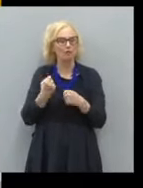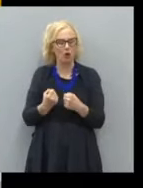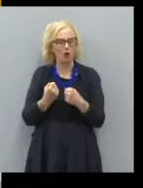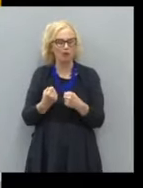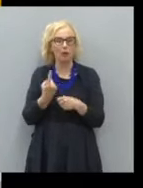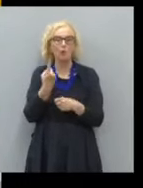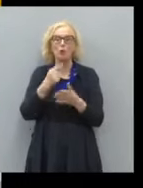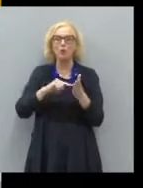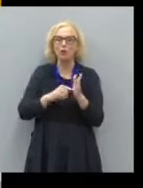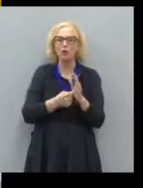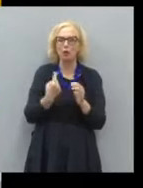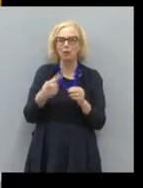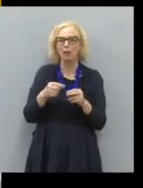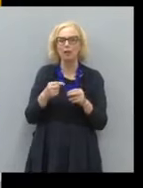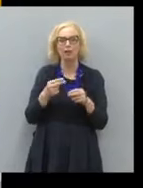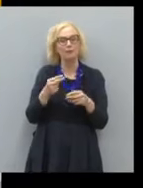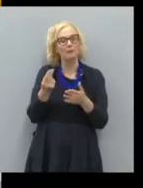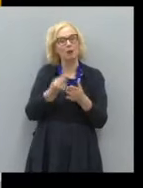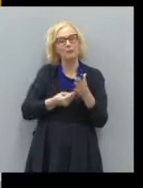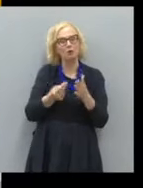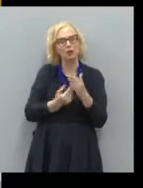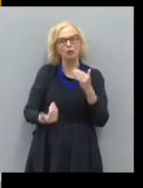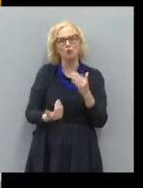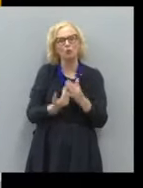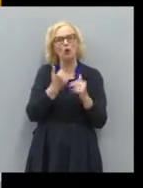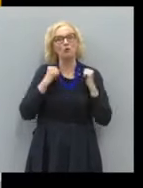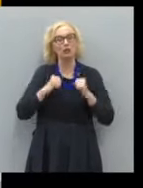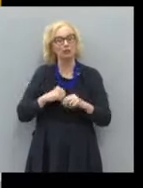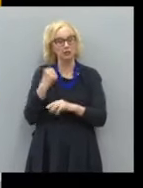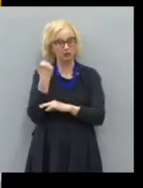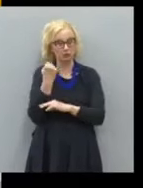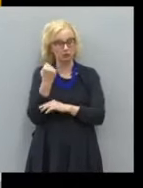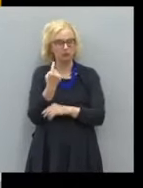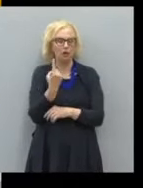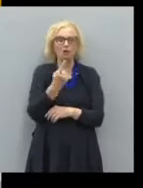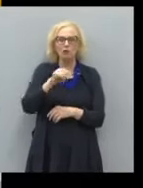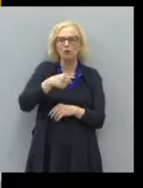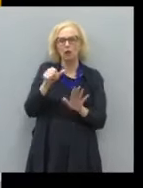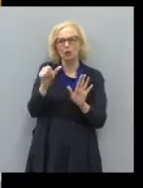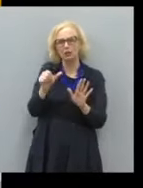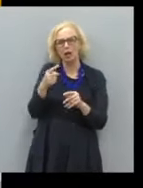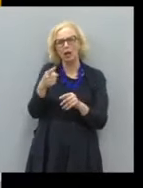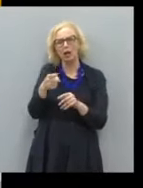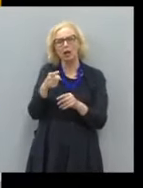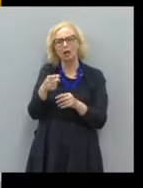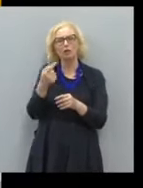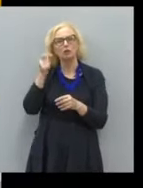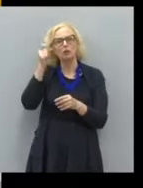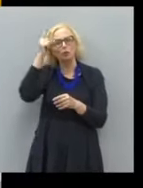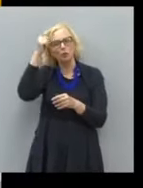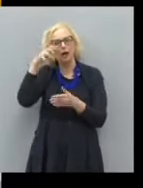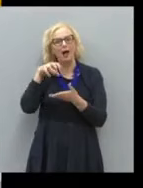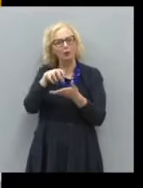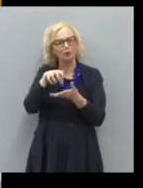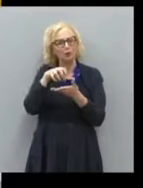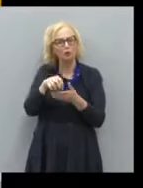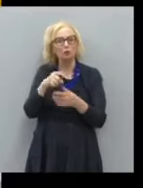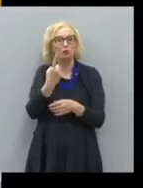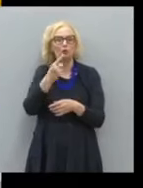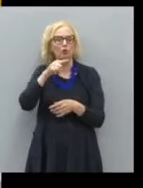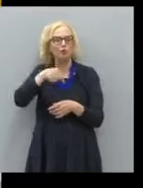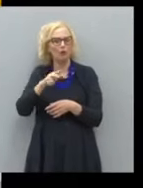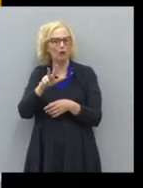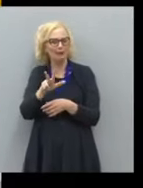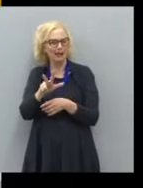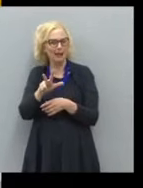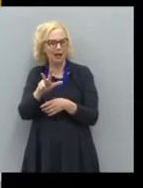sostenere nuovi progetti del servizio civile 1,6 per contributi per attività culturali 1,3 per